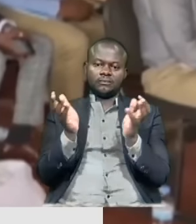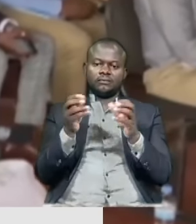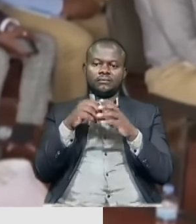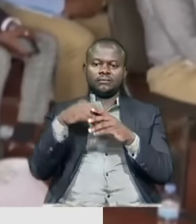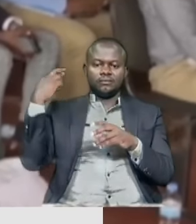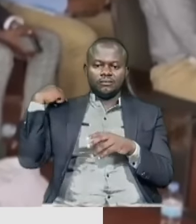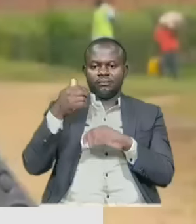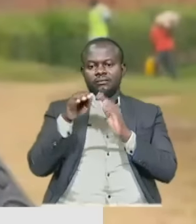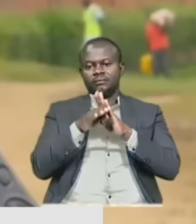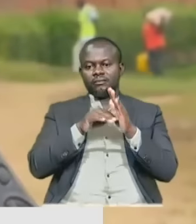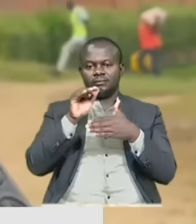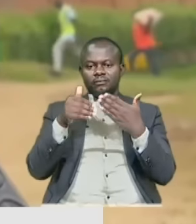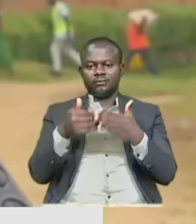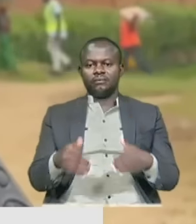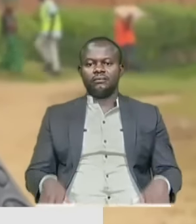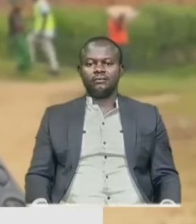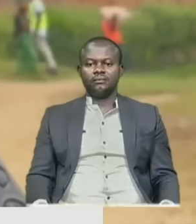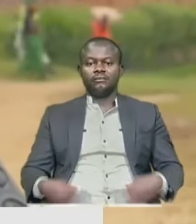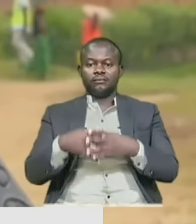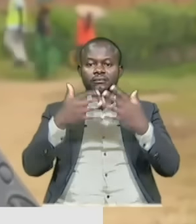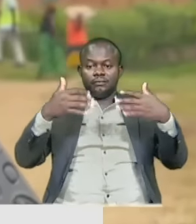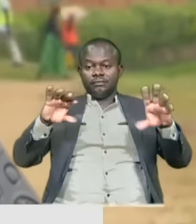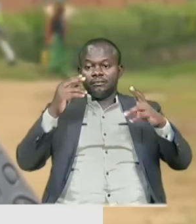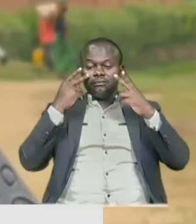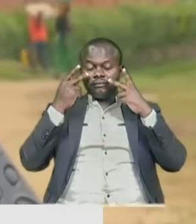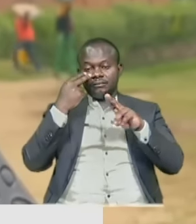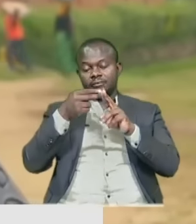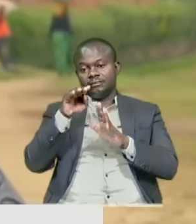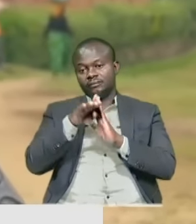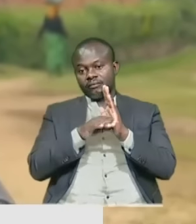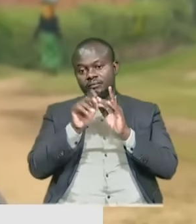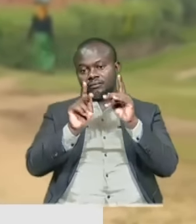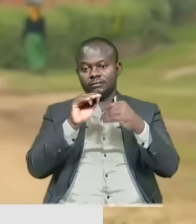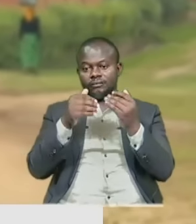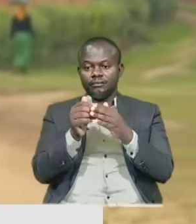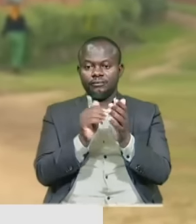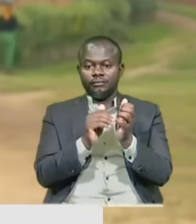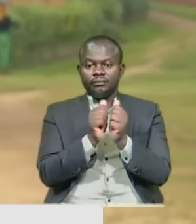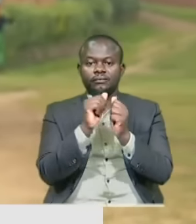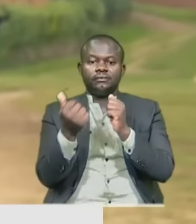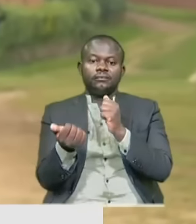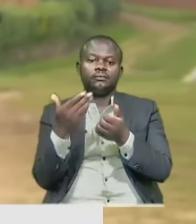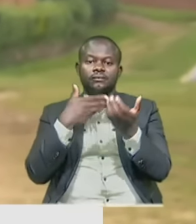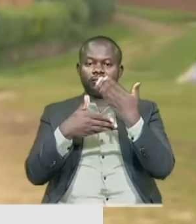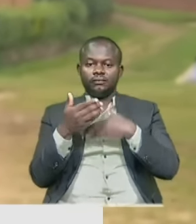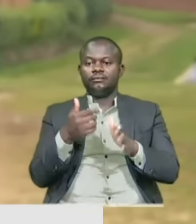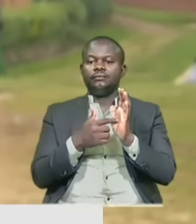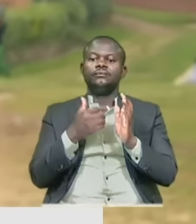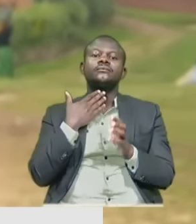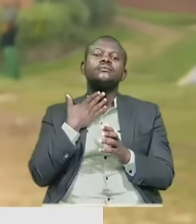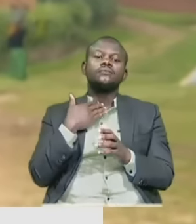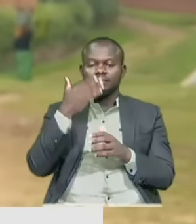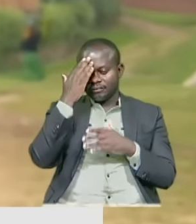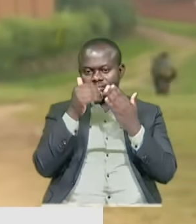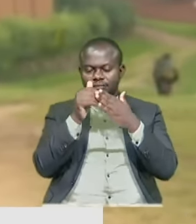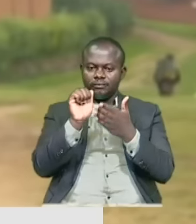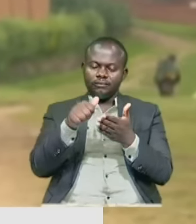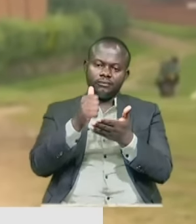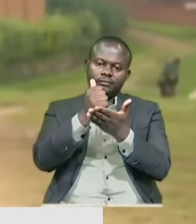barebwa n'iyi gahunda bose twamaze kubona urutonde rw'abari abantu bose ndetse igikomeye twamaze kuganira nabo batwereka ibyo bifuza kugira ngo